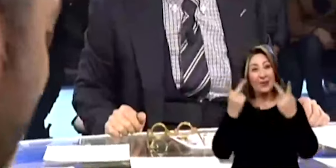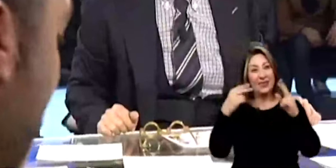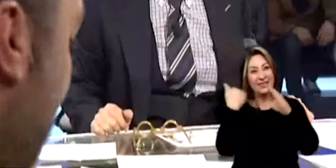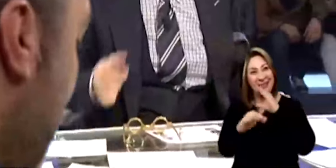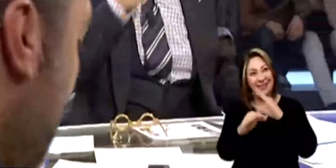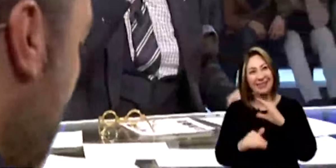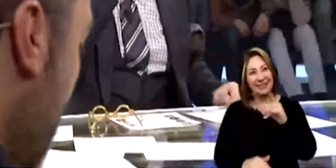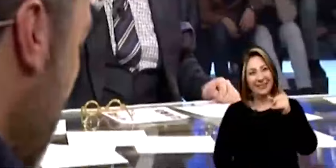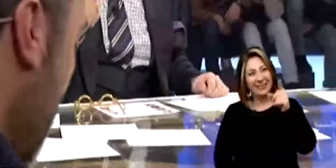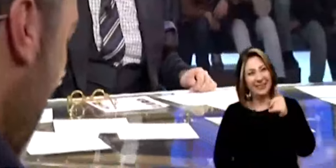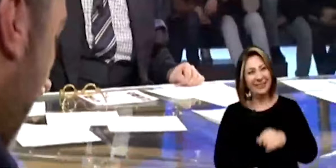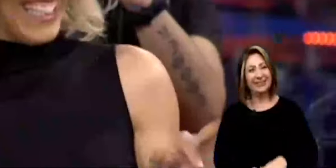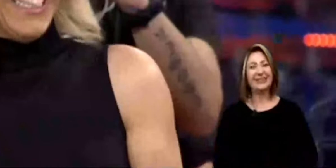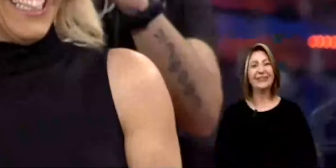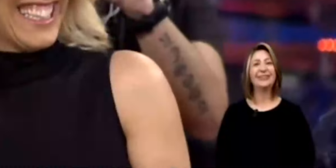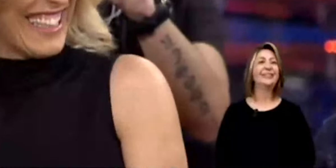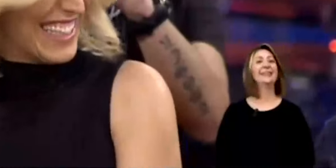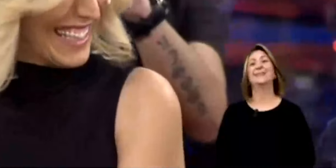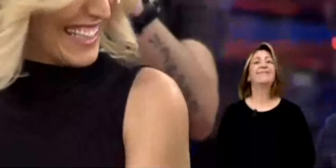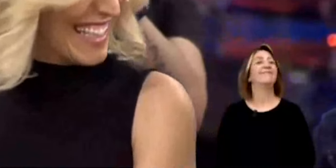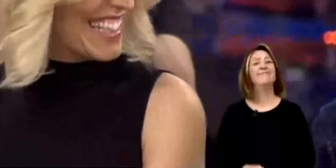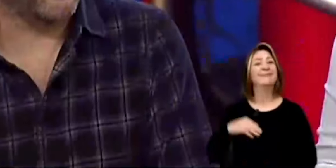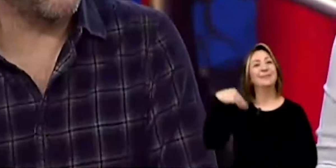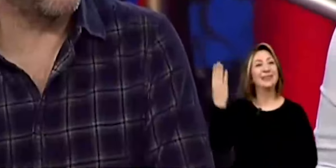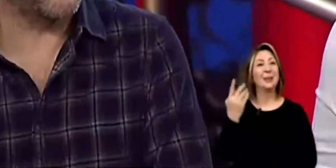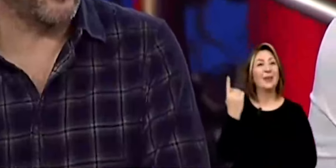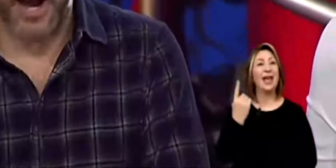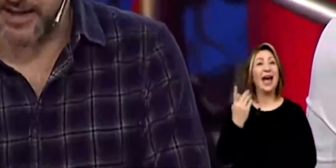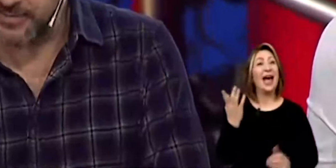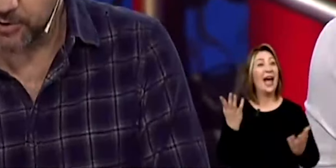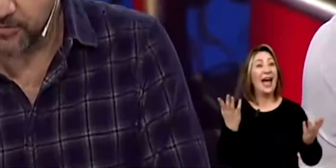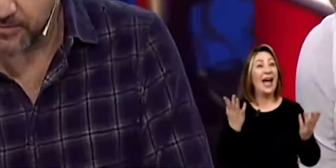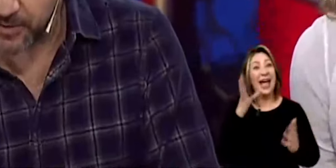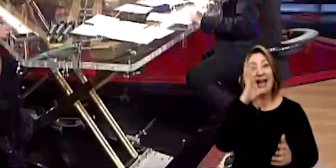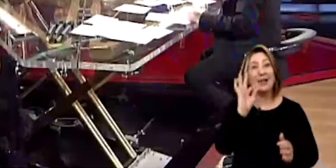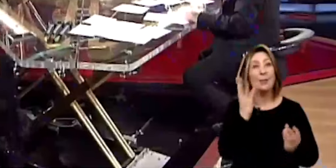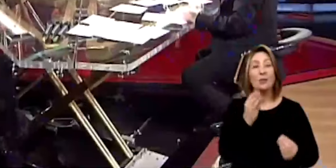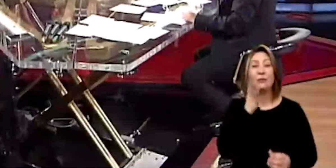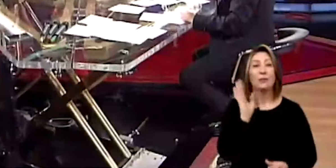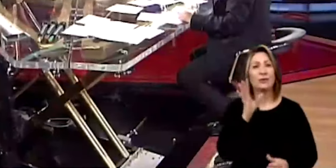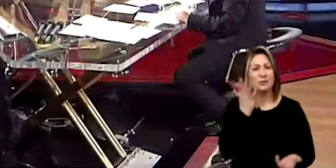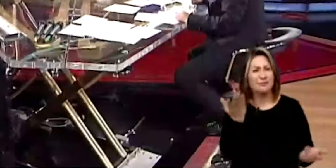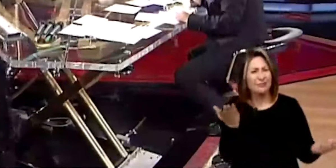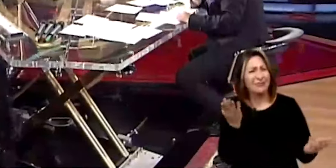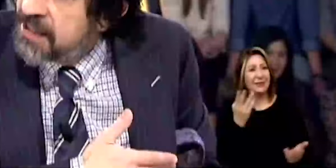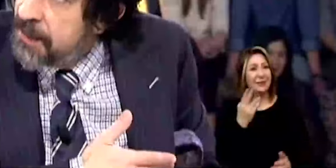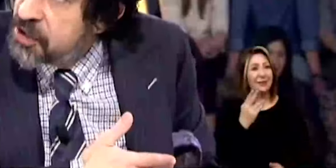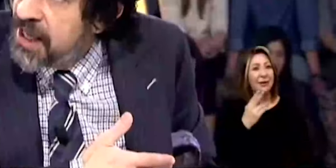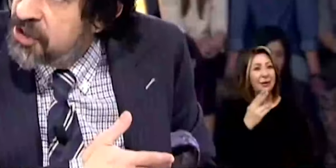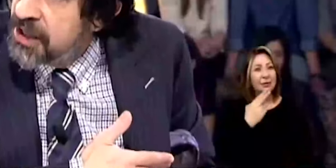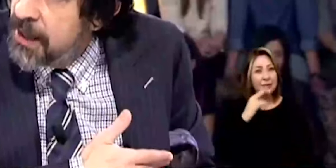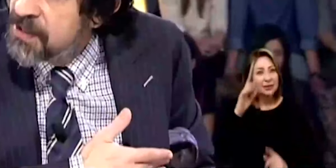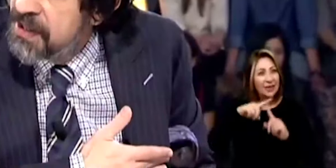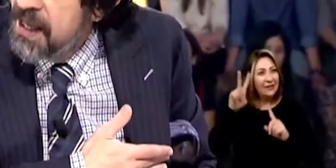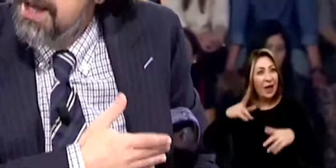Evet. Yok, bu başka biri. Kim olduğunu bilmiyorum. Nasıl kim olduğunu bilmiyoruz? Kız ekran